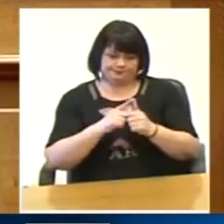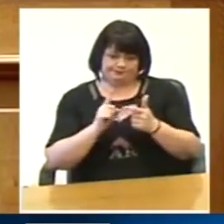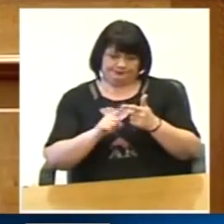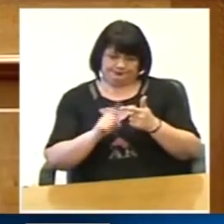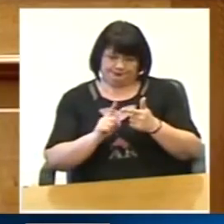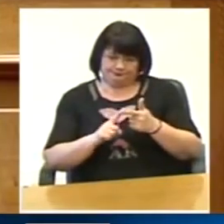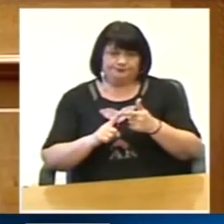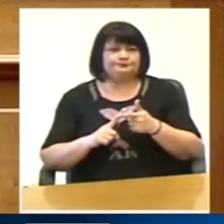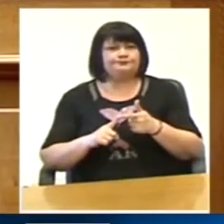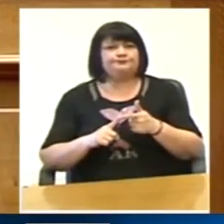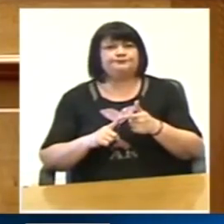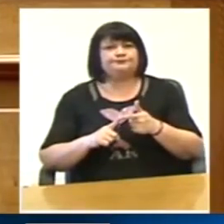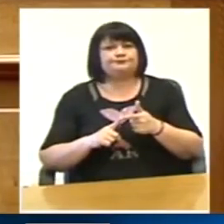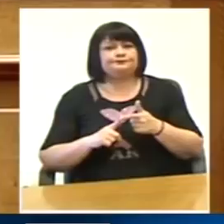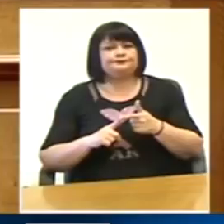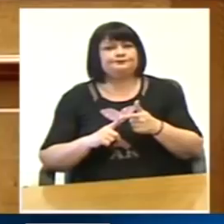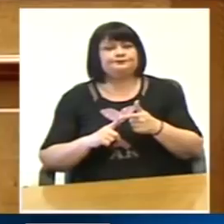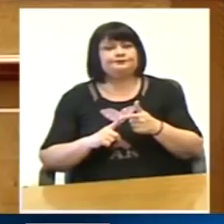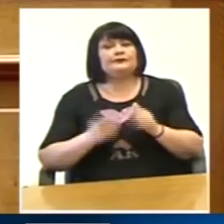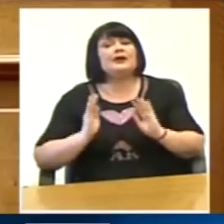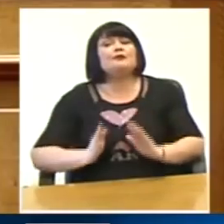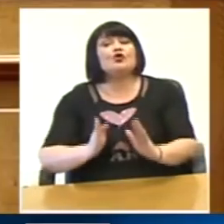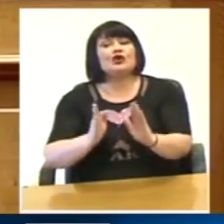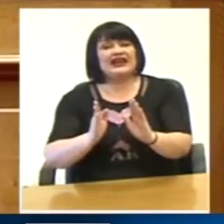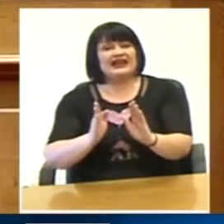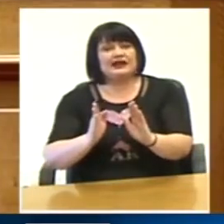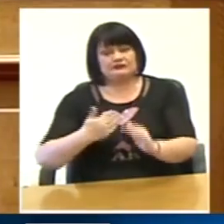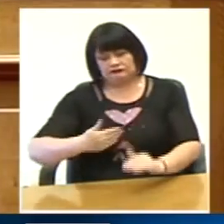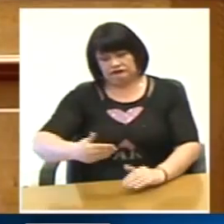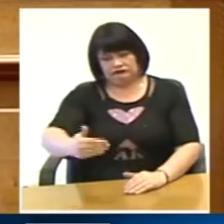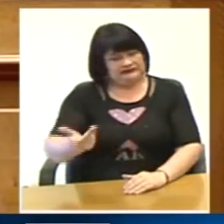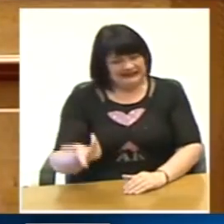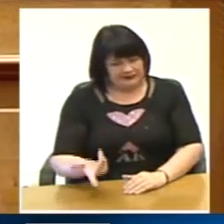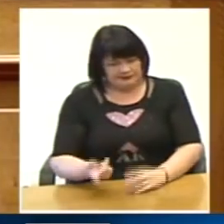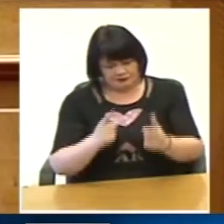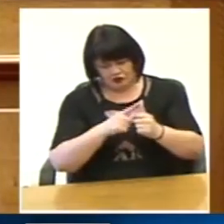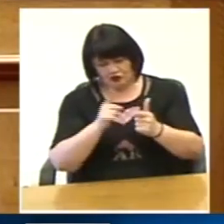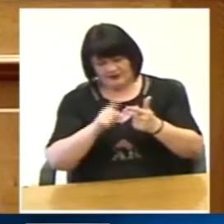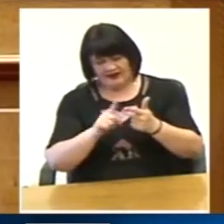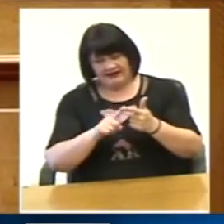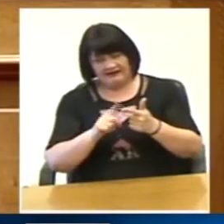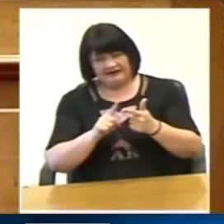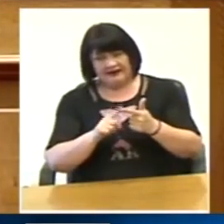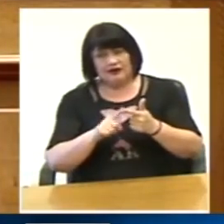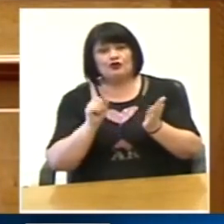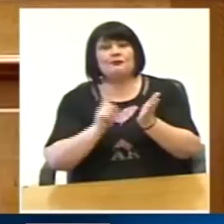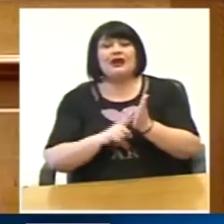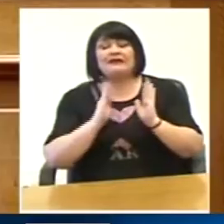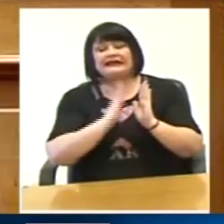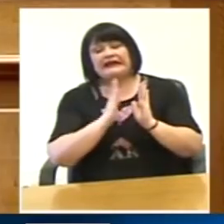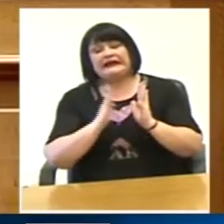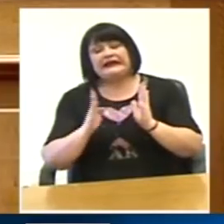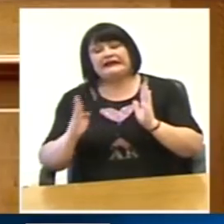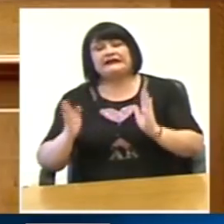καθορίζει ακριβώς και που ορίζει την πορεία του επόμενου διαστήματος είναι η ανάγκη για δημοσιονομική πειθαρχία και